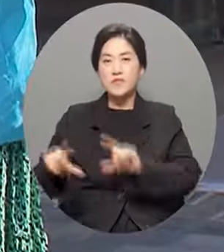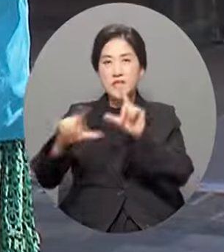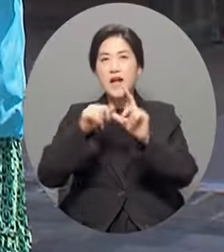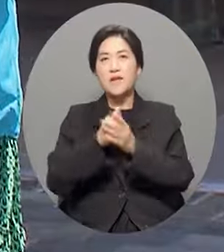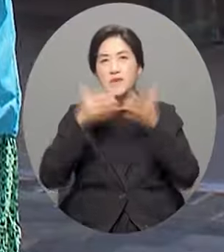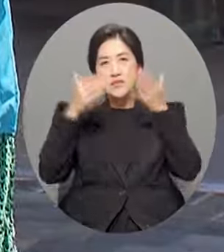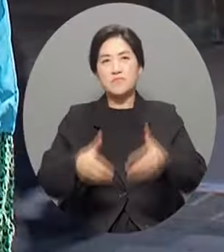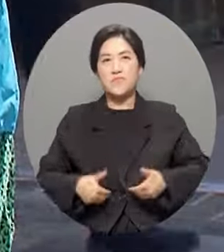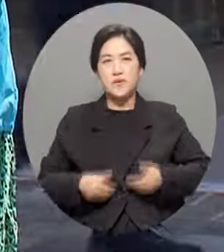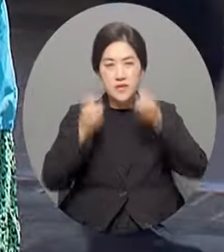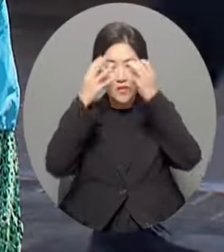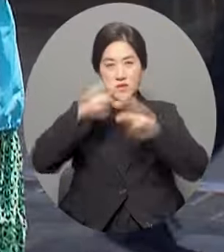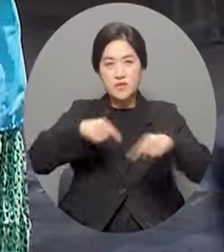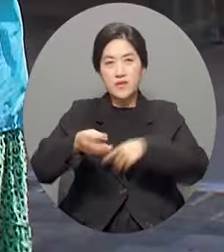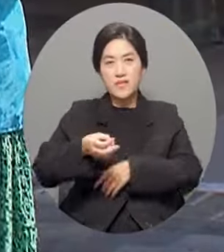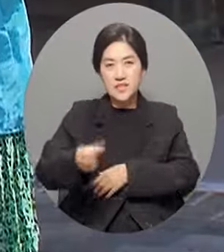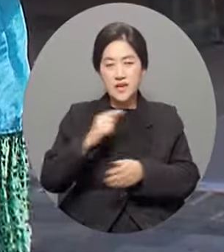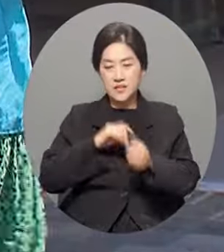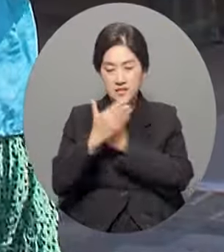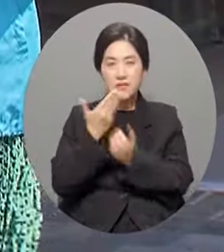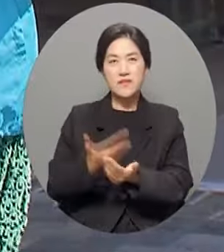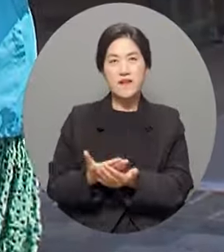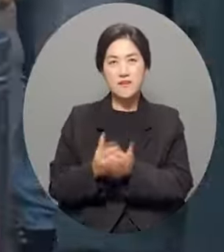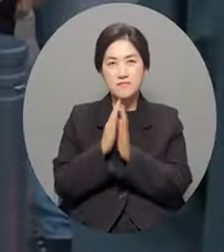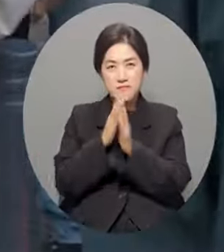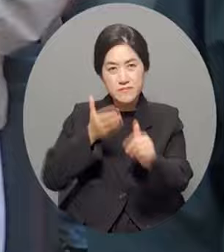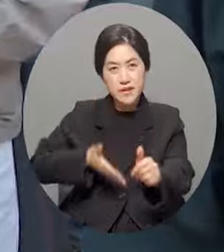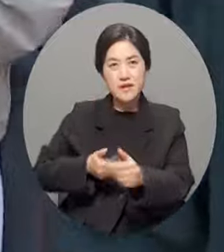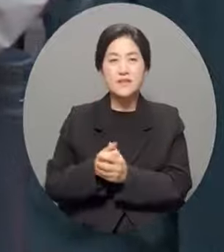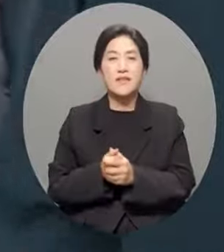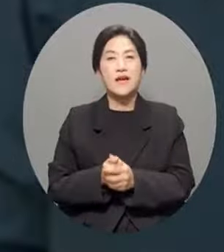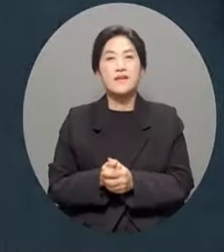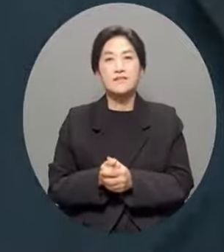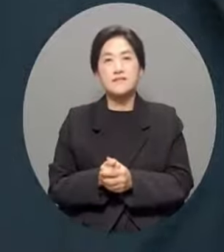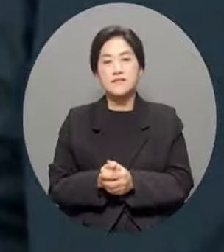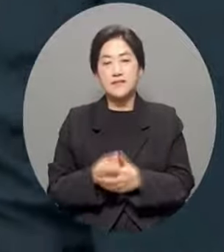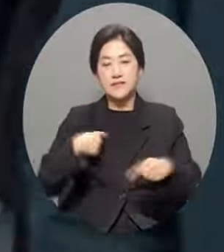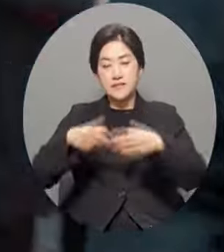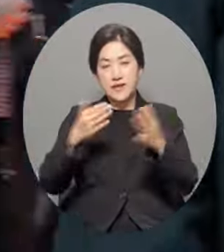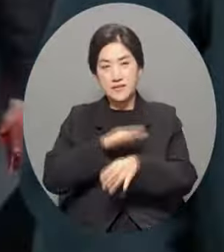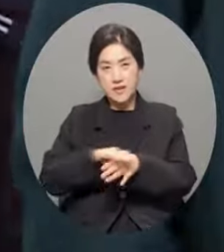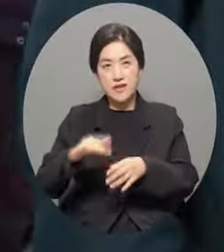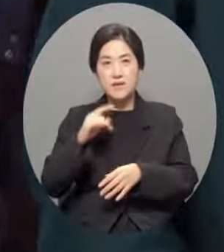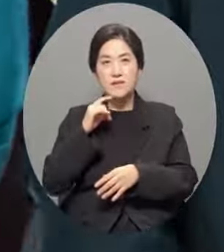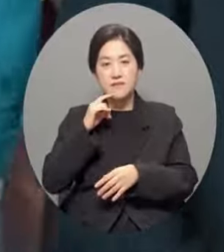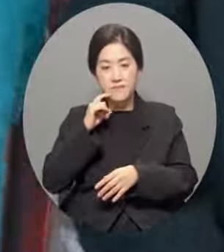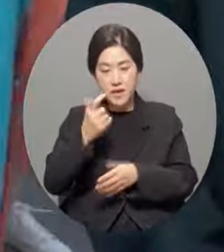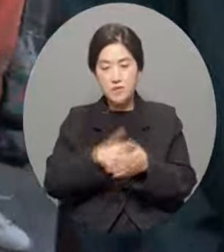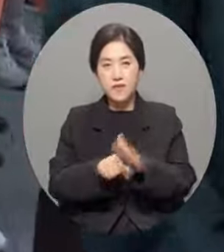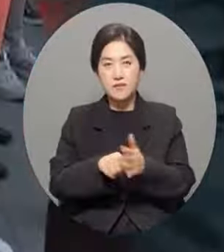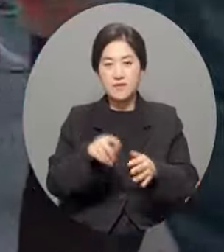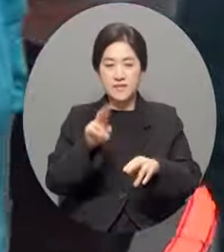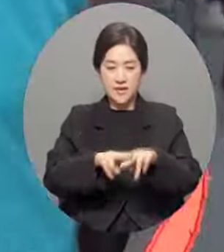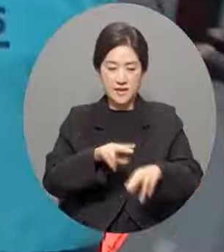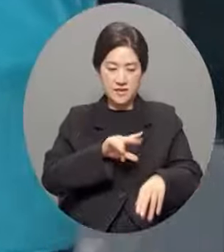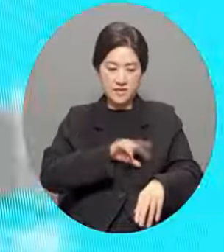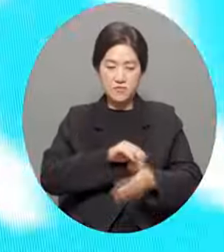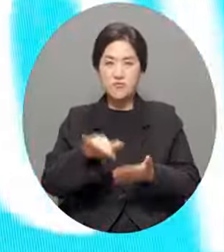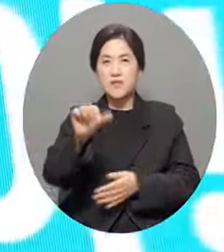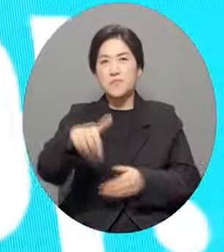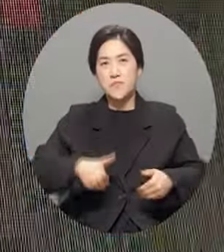새로운 정치의 씨앗을 지켜달라고 호소했습니다. 안정적으로 당이 유지되려면 5석은 필요하다는 목표도